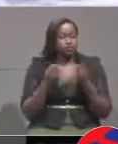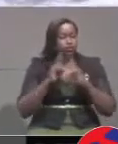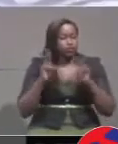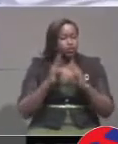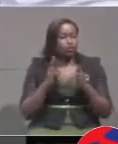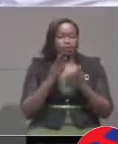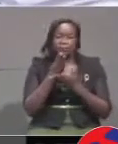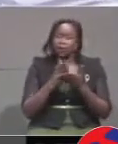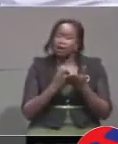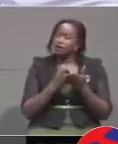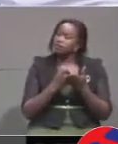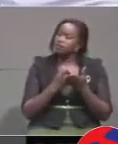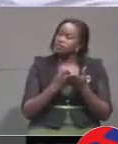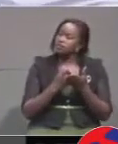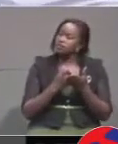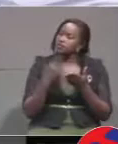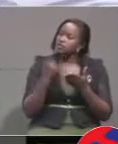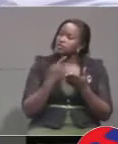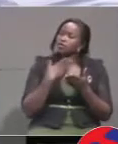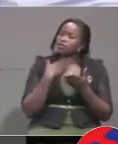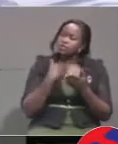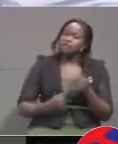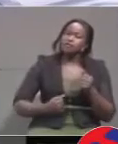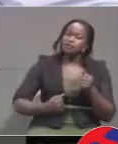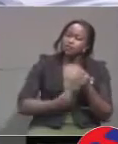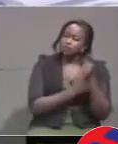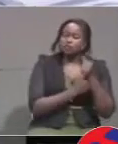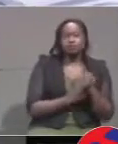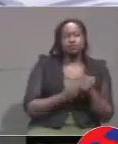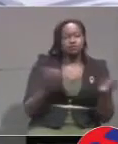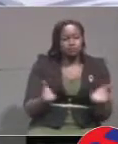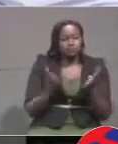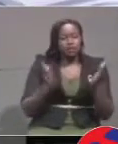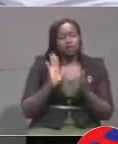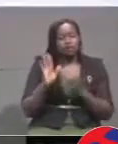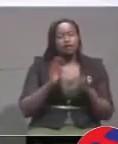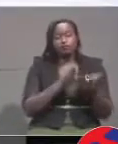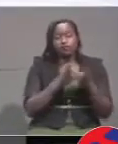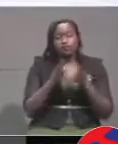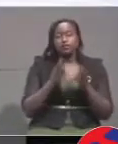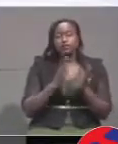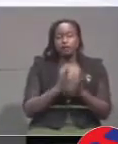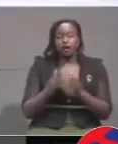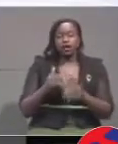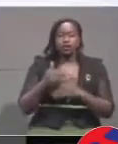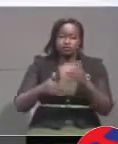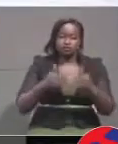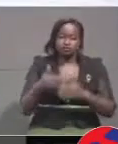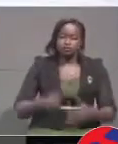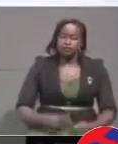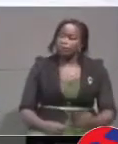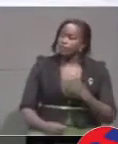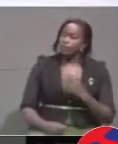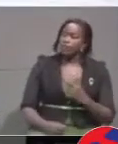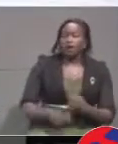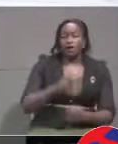traffic? A to Amulavi, and I know Kurukum. Which take it? So it's not the first time. Away